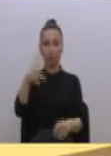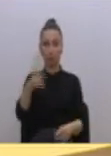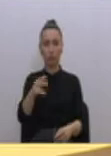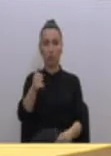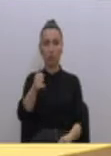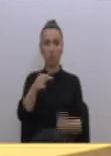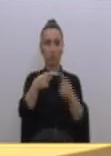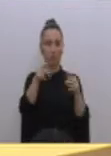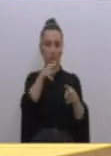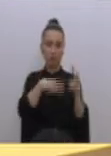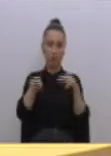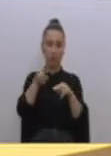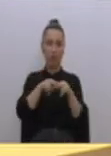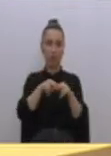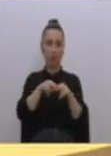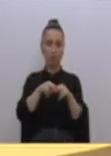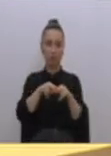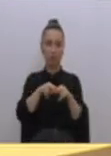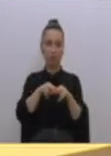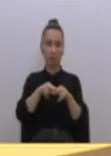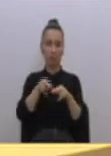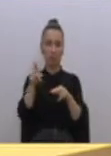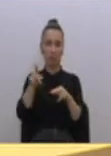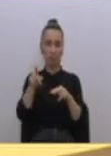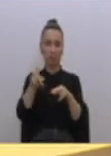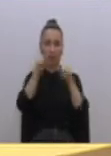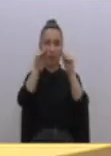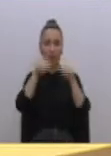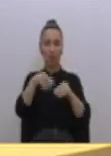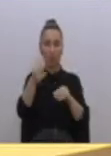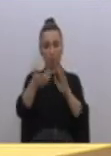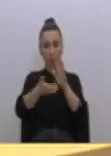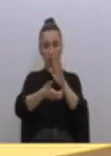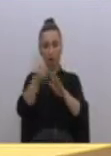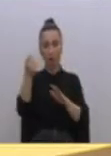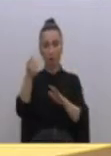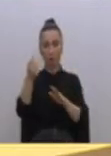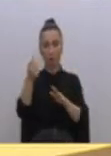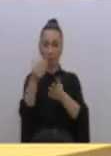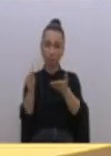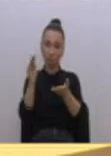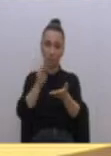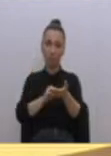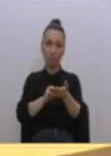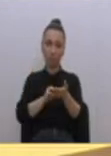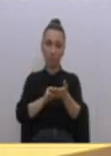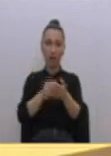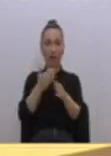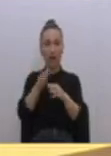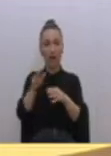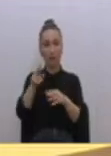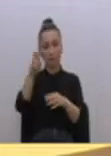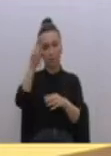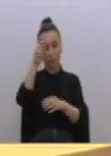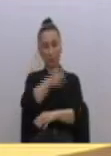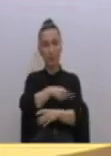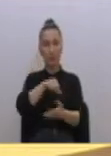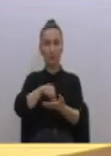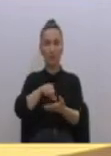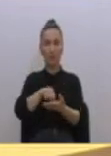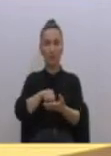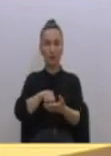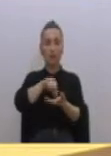ყველა სხვას. ადეკით და ბიუჯეტიდან, რეგლამენტიდან ამოიღეთ ნაწილი და ჩაწერეთ გარდა მთავრობის წევრისა.